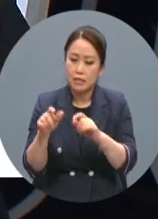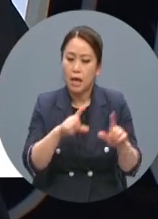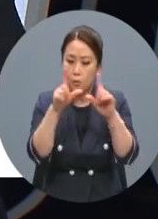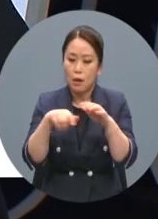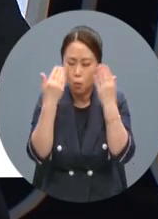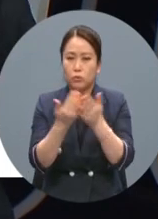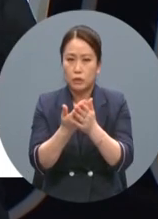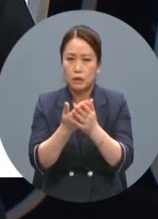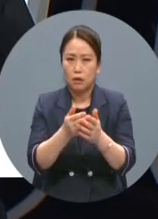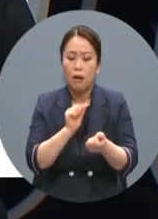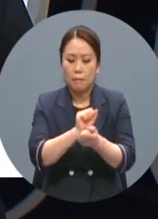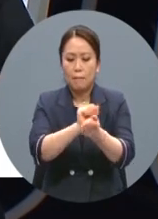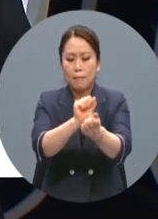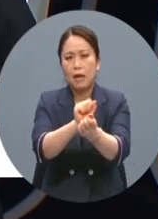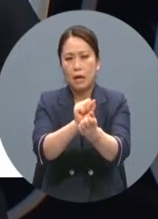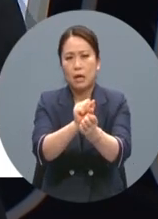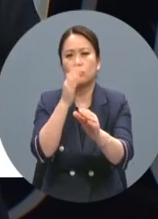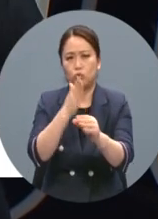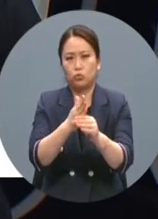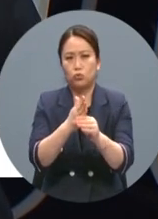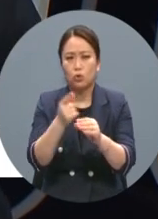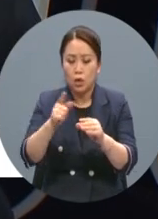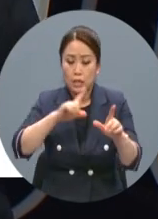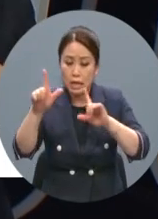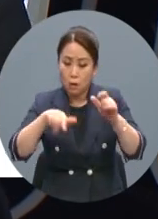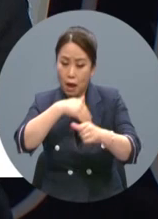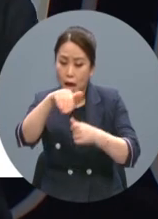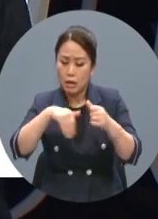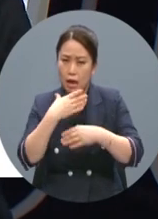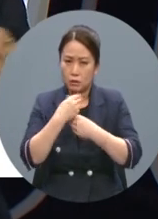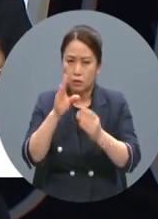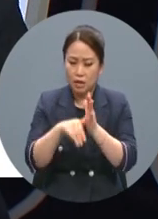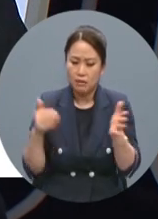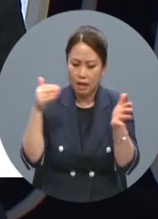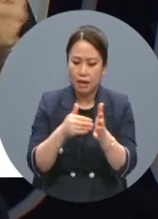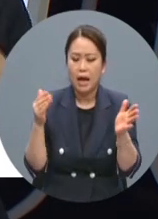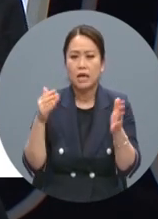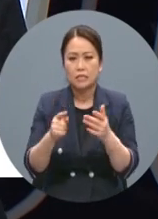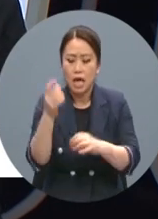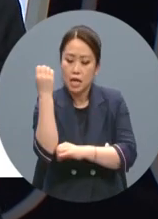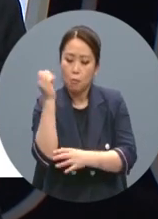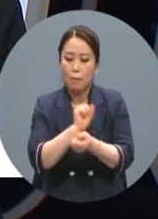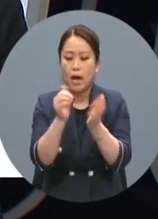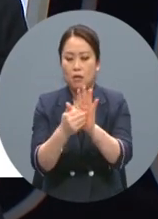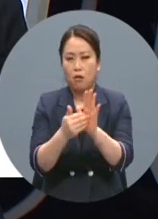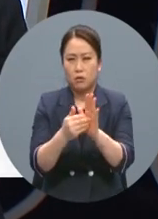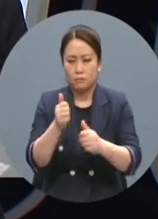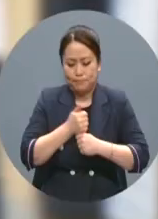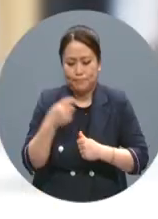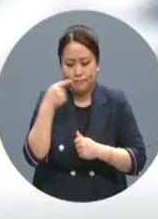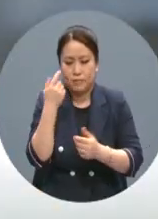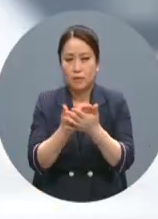및 N차 전파가 발생하고 있습니다. 상황이 안정될 때까지 기본 방역수칙을 철저히 준수해 주시기